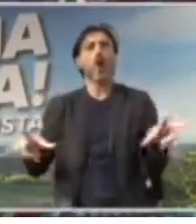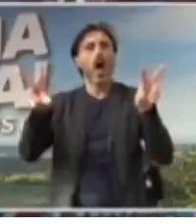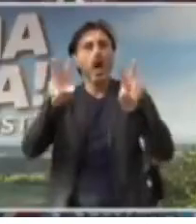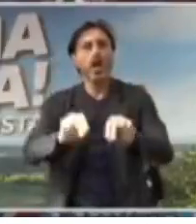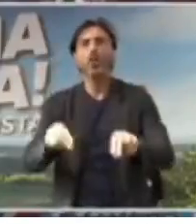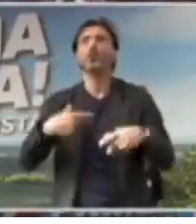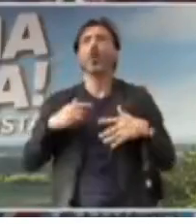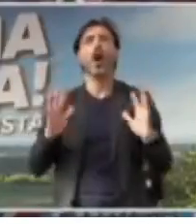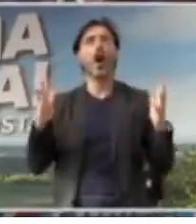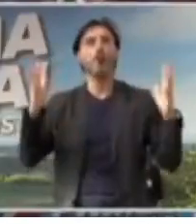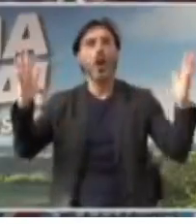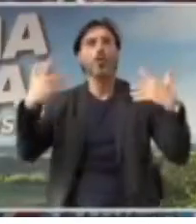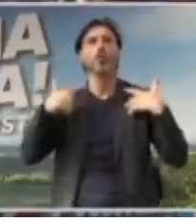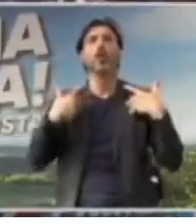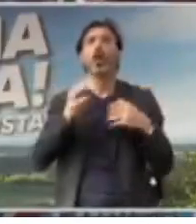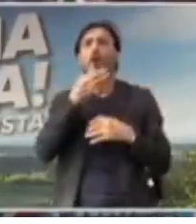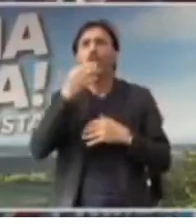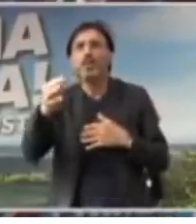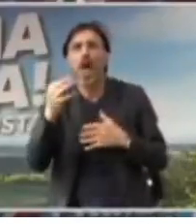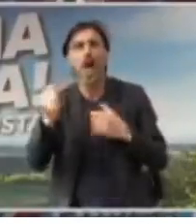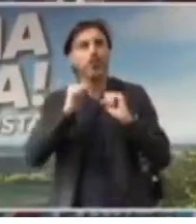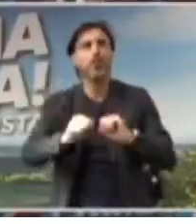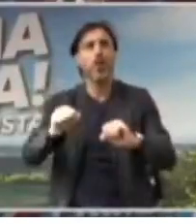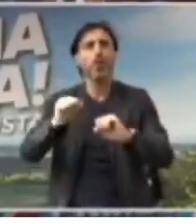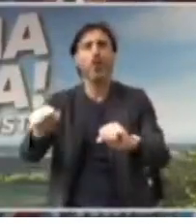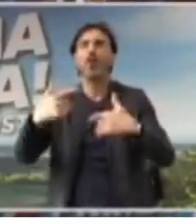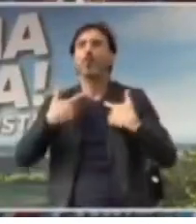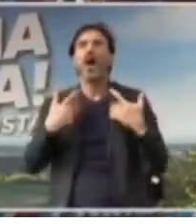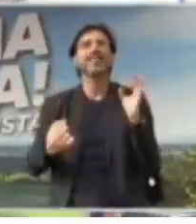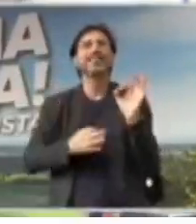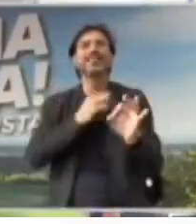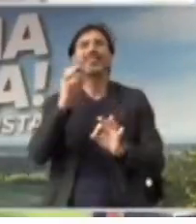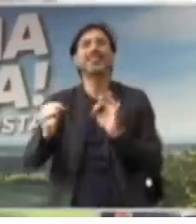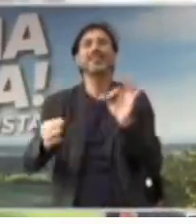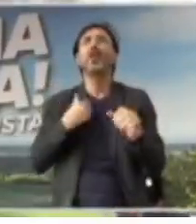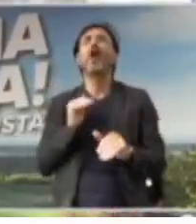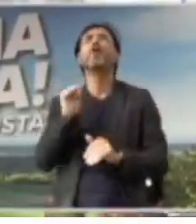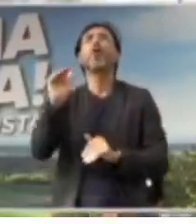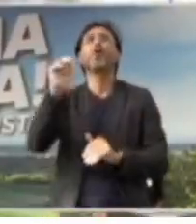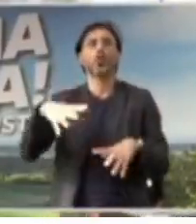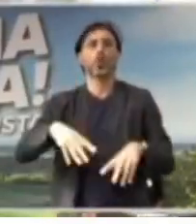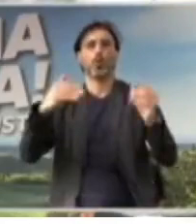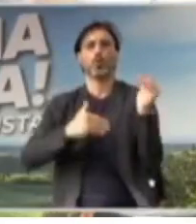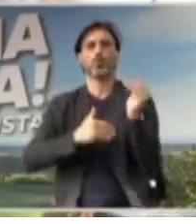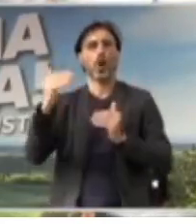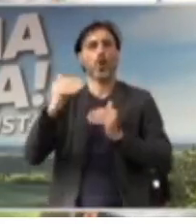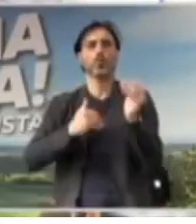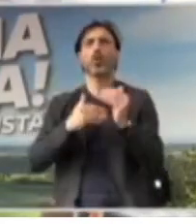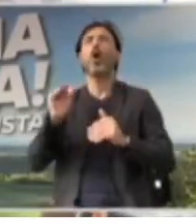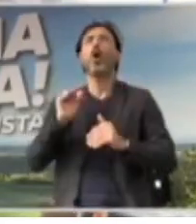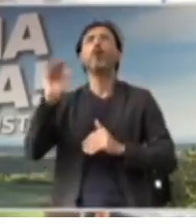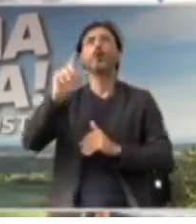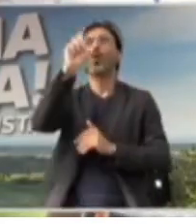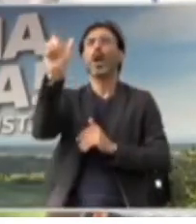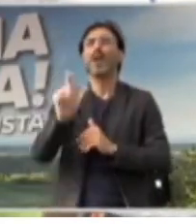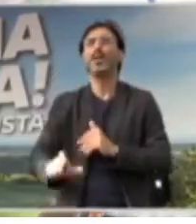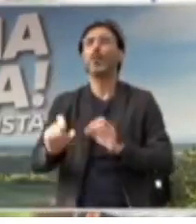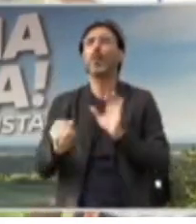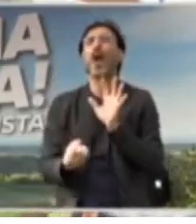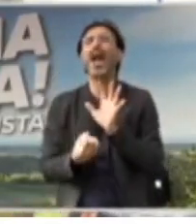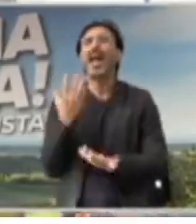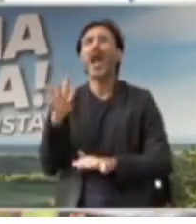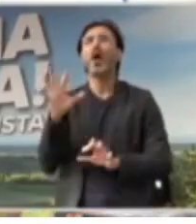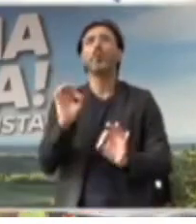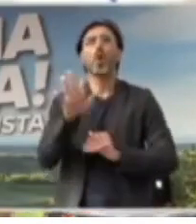a applaudire o a fischiare, ma comunque a creare il nostro futuro. Il futuro del nostro paese si crea